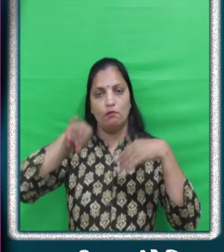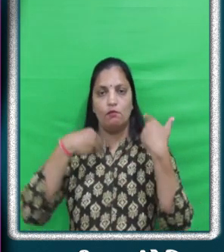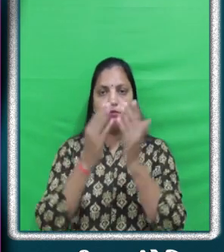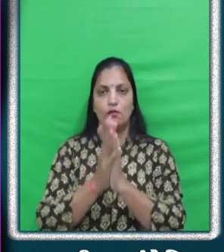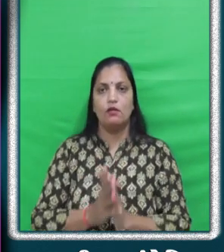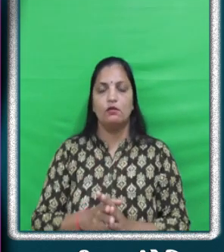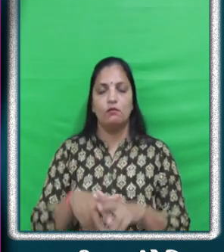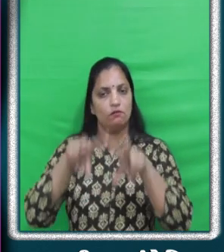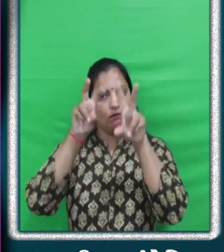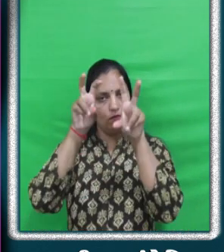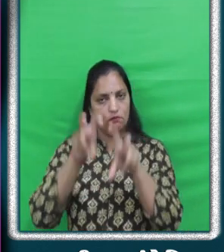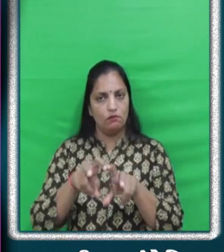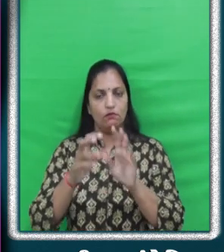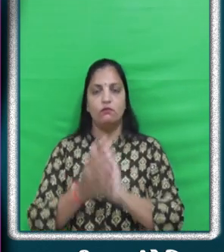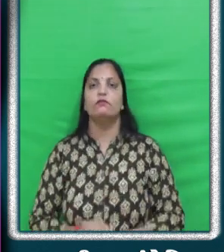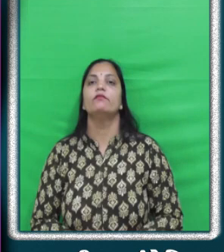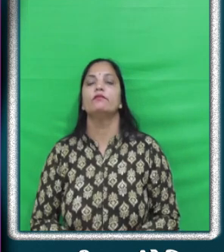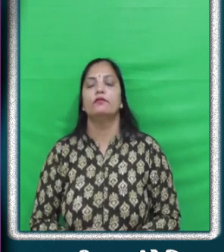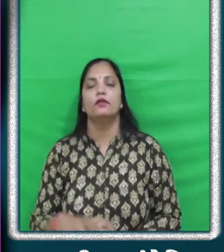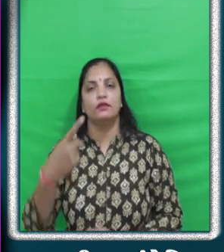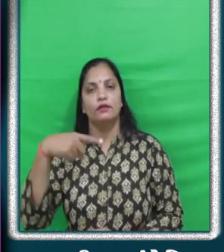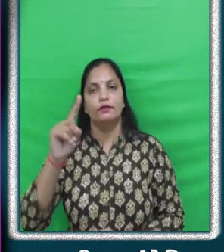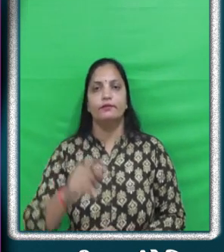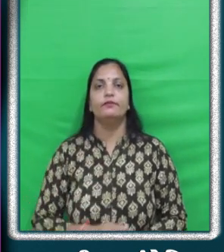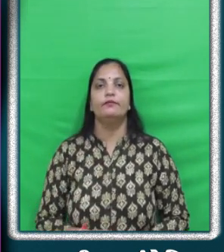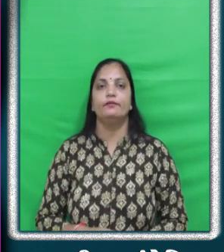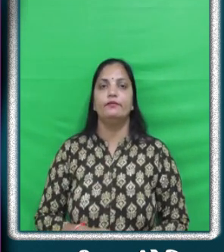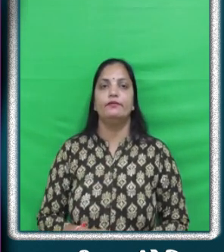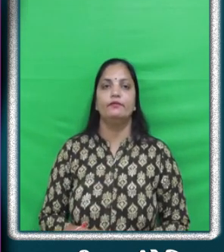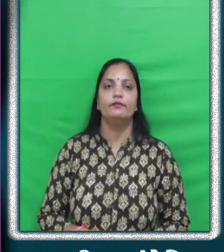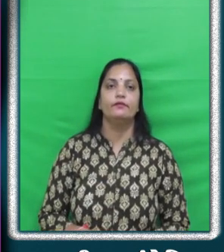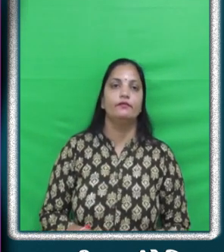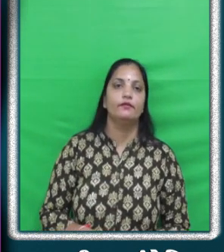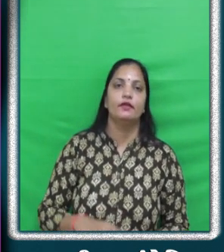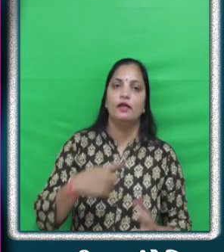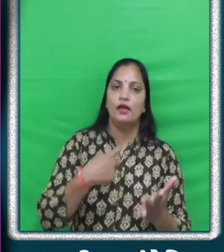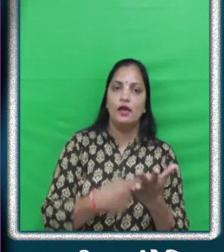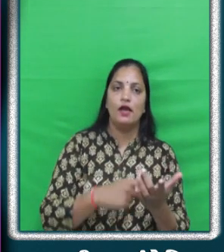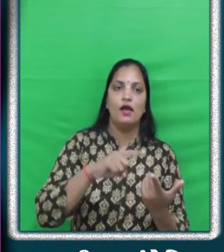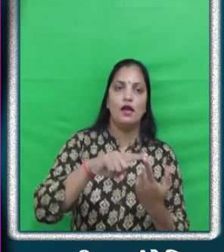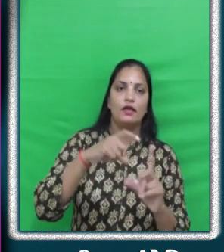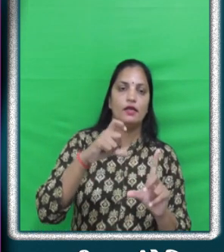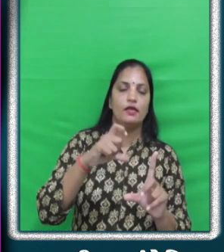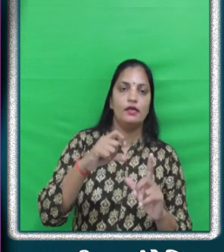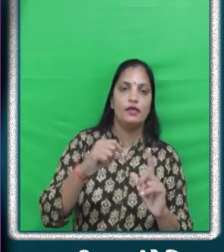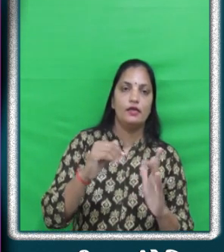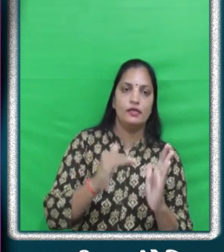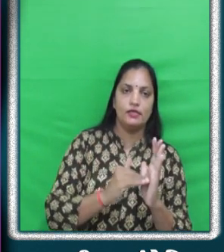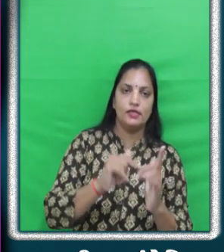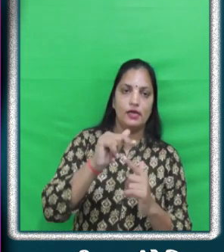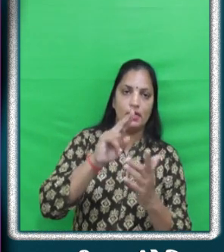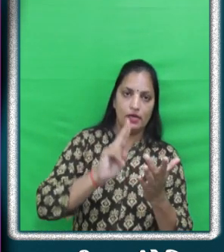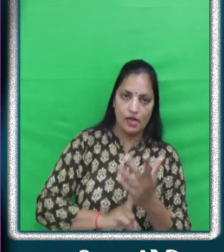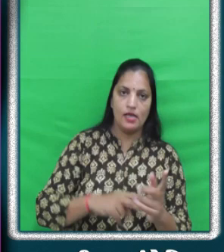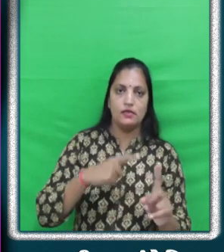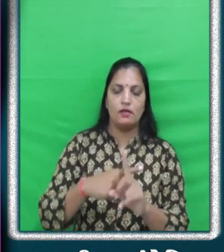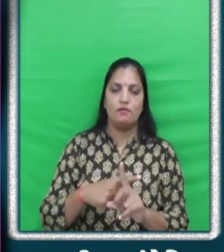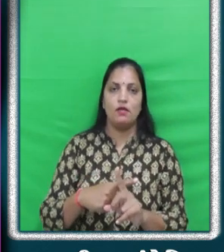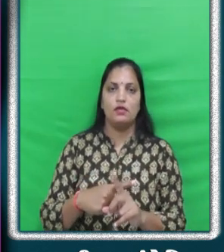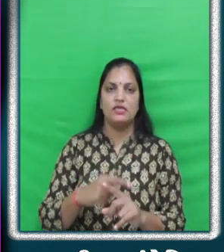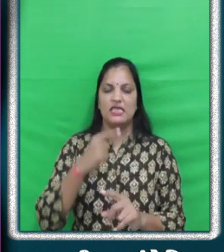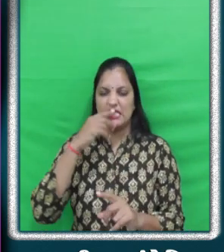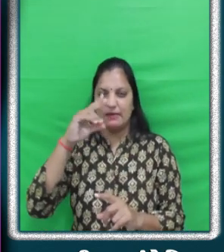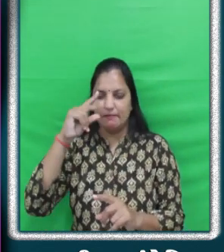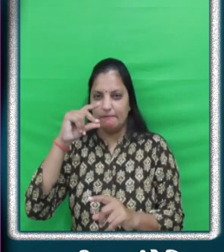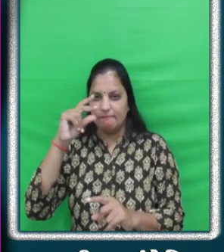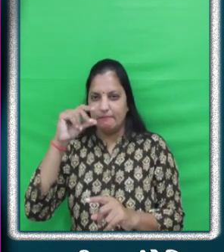વનસ્પતિનું ઉત્સર્જન તમે નોટિસ કર્યું છે, એનો અર્થ એ થયો, સાચી વાત છે કે રેઝિન અને ગુંદરના સ્વરૂપમાં પણ